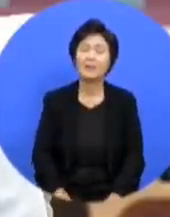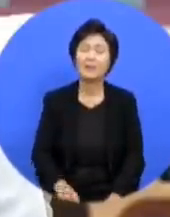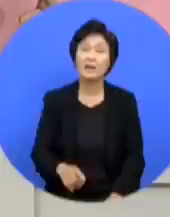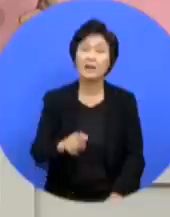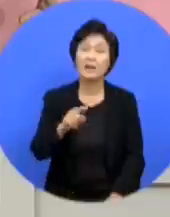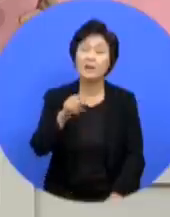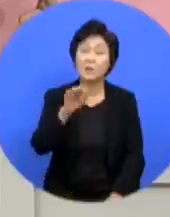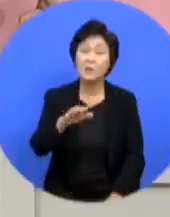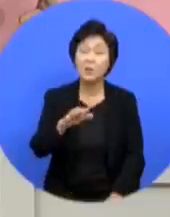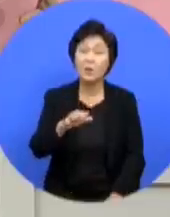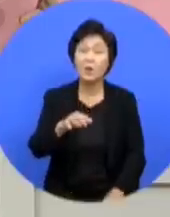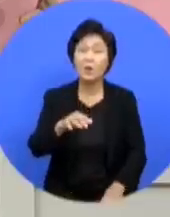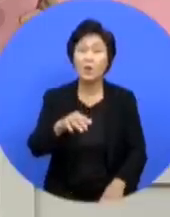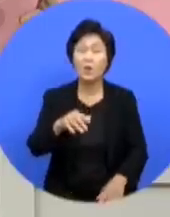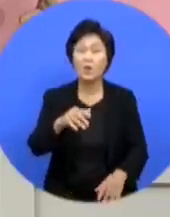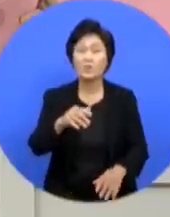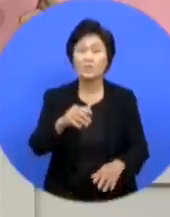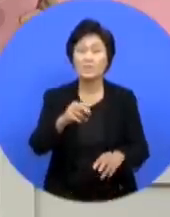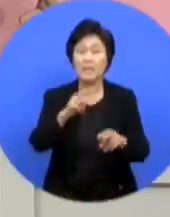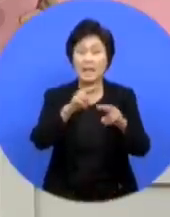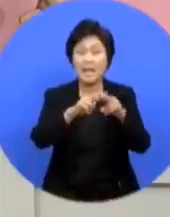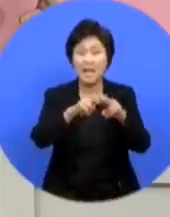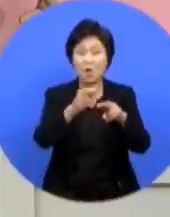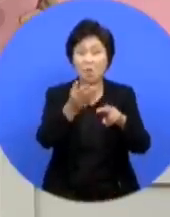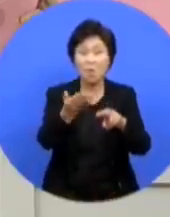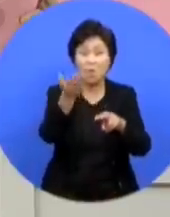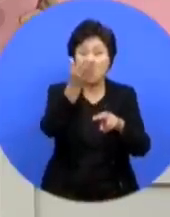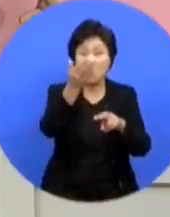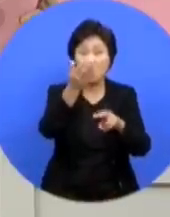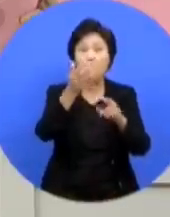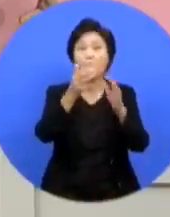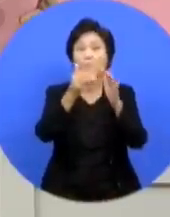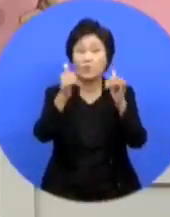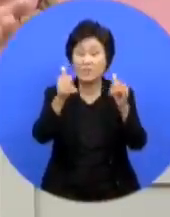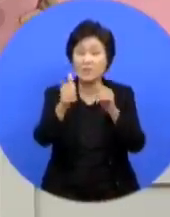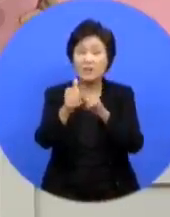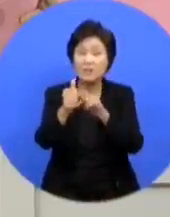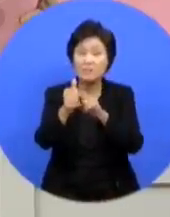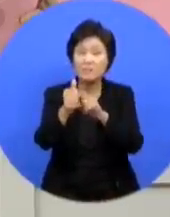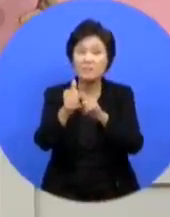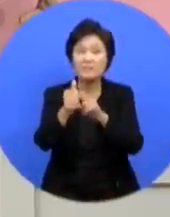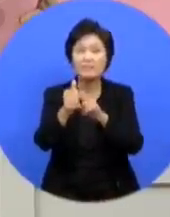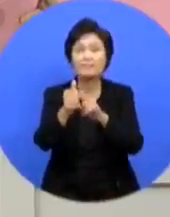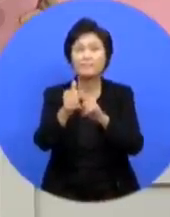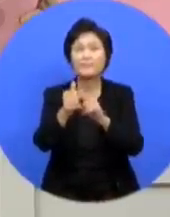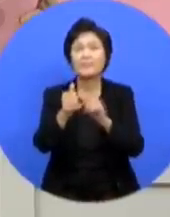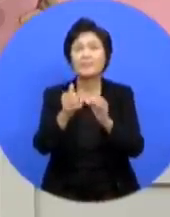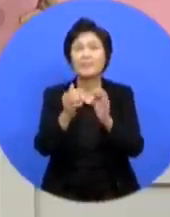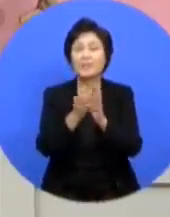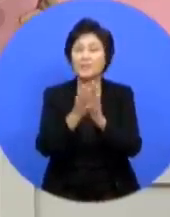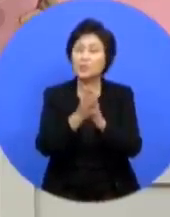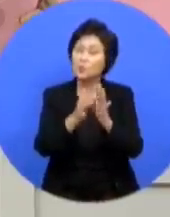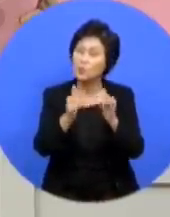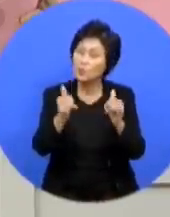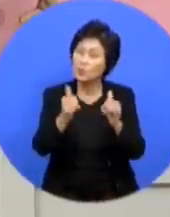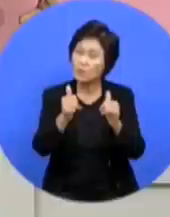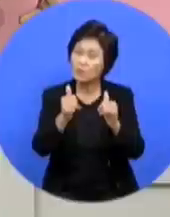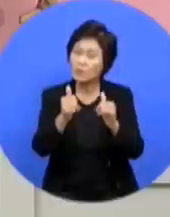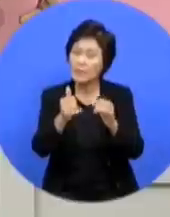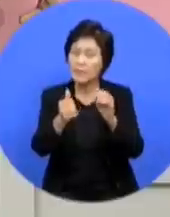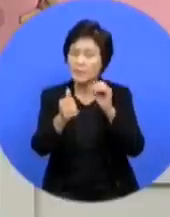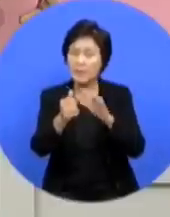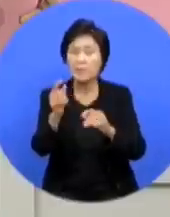하던 청년이 약품을 구해 가다가 그 친구들이 누가 그걸 도와주는지 가서 학습 좀 하고 오라